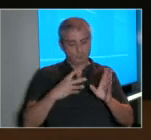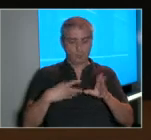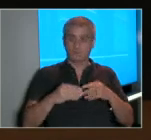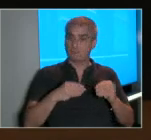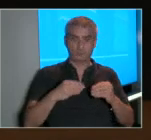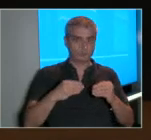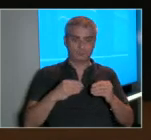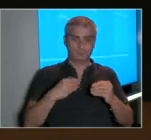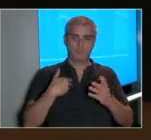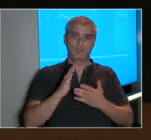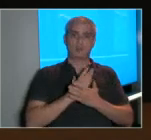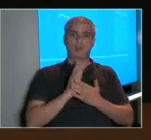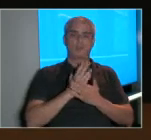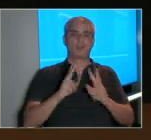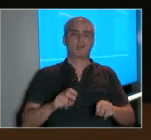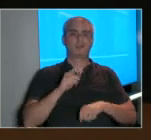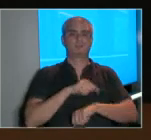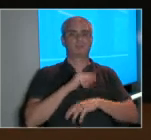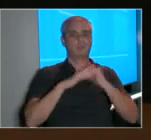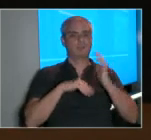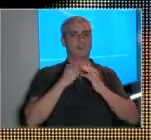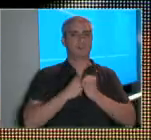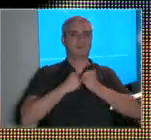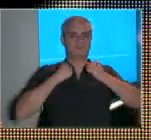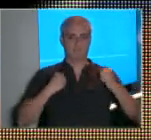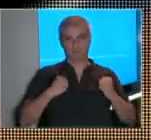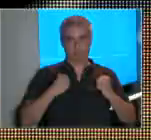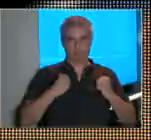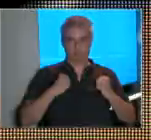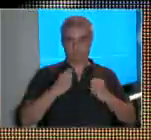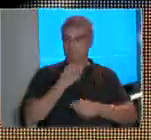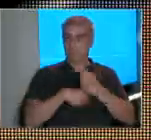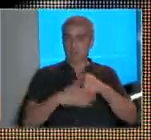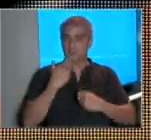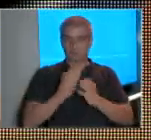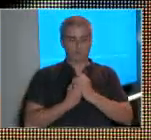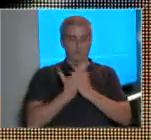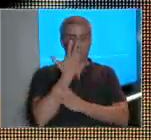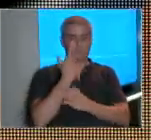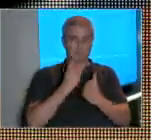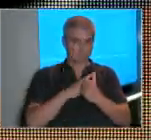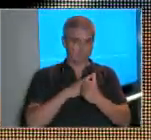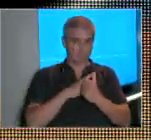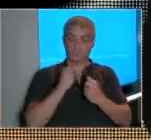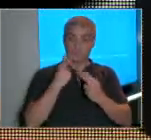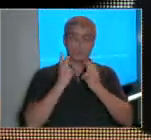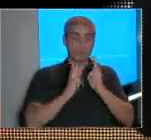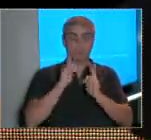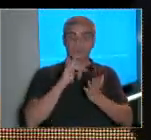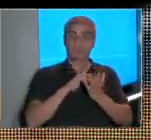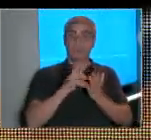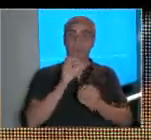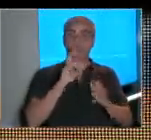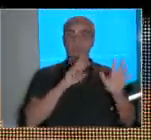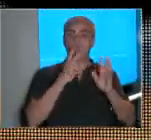והתפשרות, החלטנו לנצל את הזמן לבנייה ולהתחזקות. כלכלה ישראלית צומחת עם תוצר מקומי גולמי